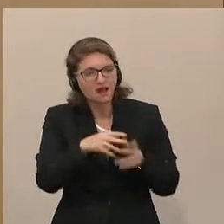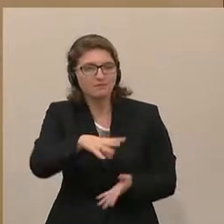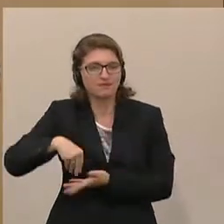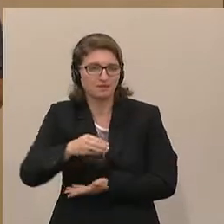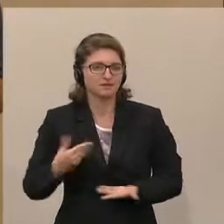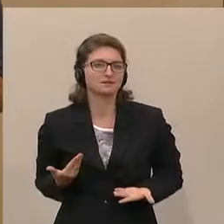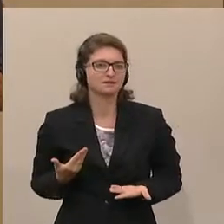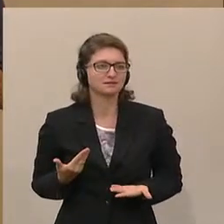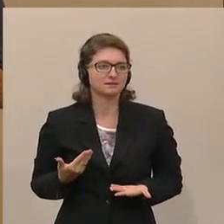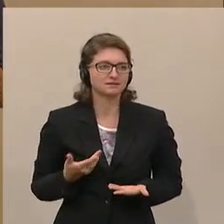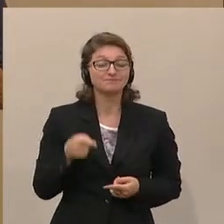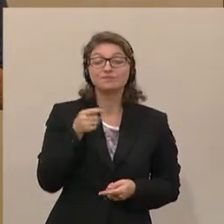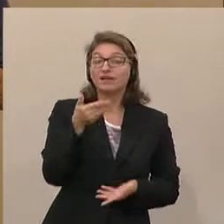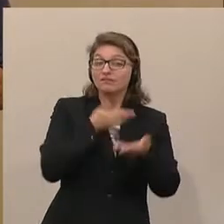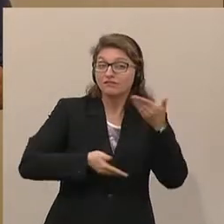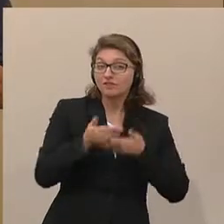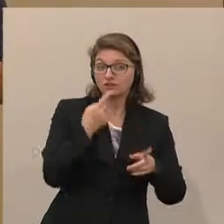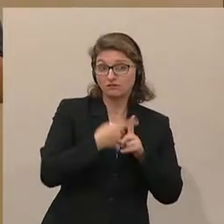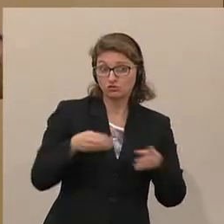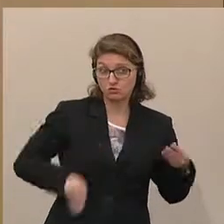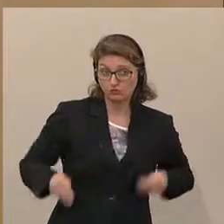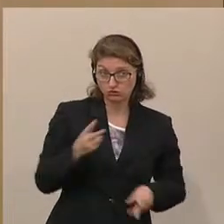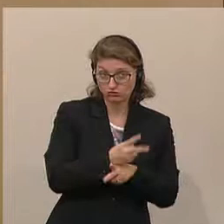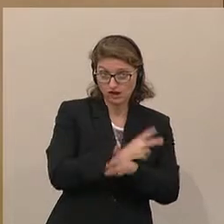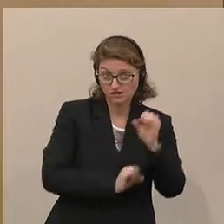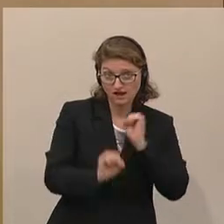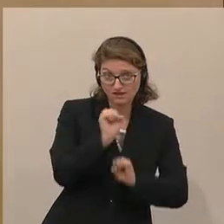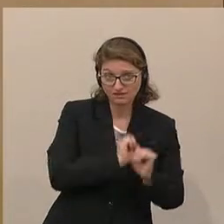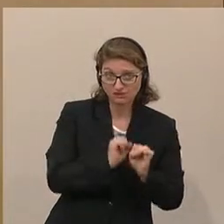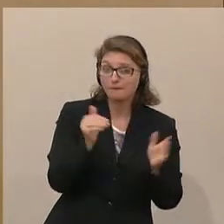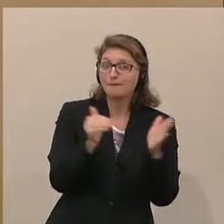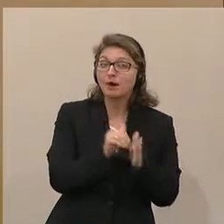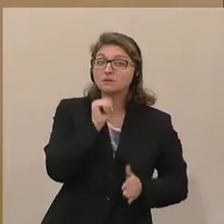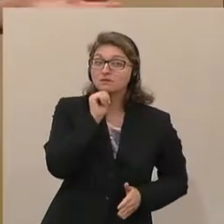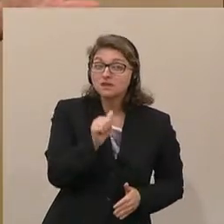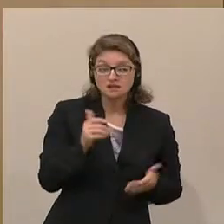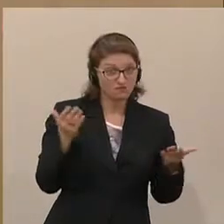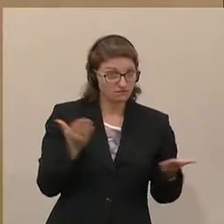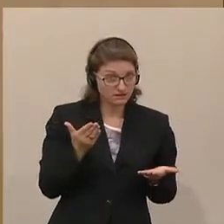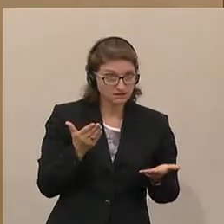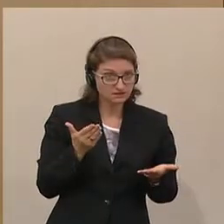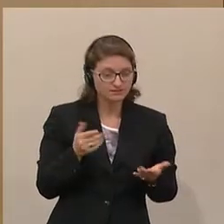die Wirtschafts- und Korruptionsstaatsanwaltschaft aber nicht braucht, ist eine